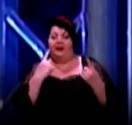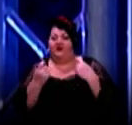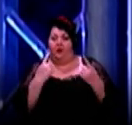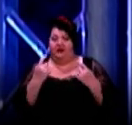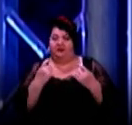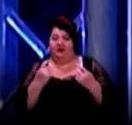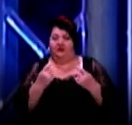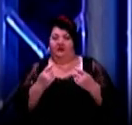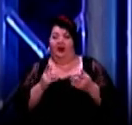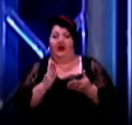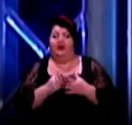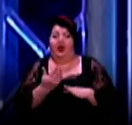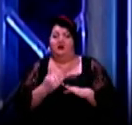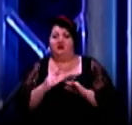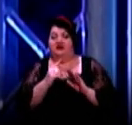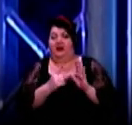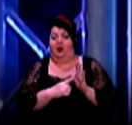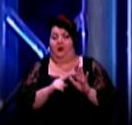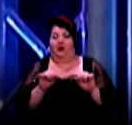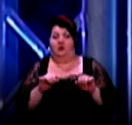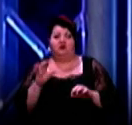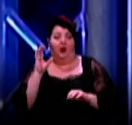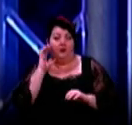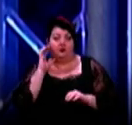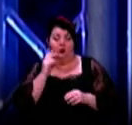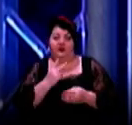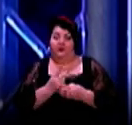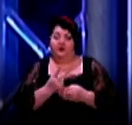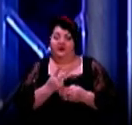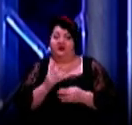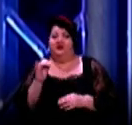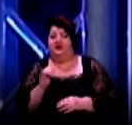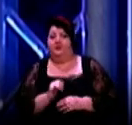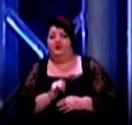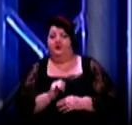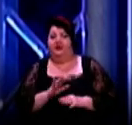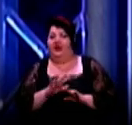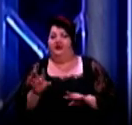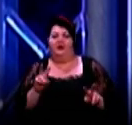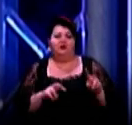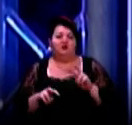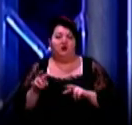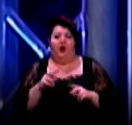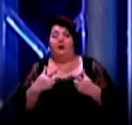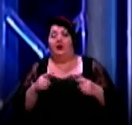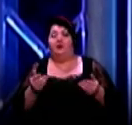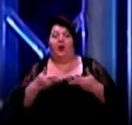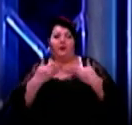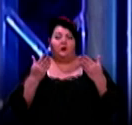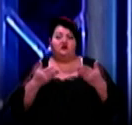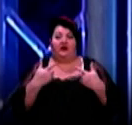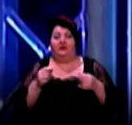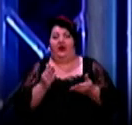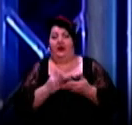є частина питань, які можна прослухати, подивитися і не шукати, де почитати, де